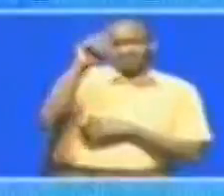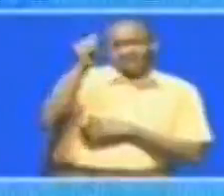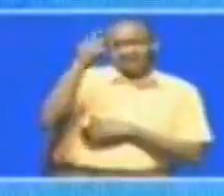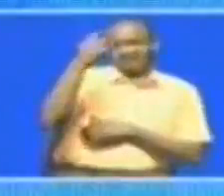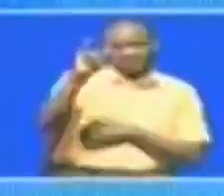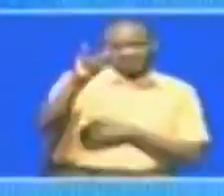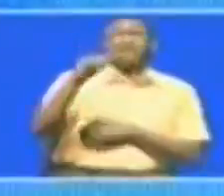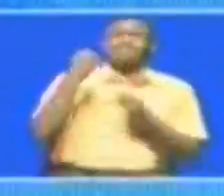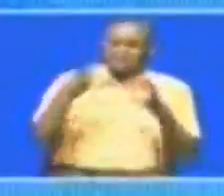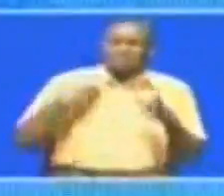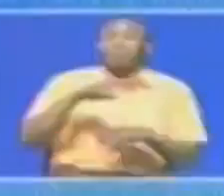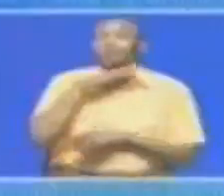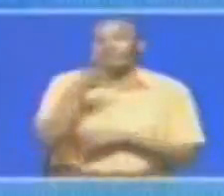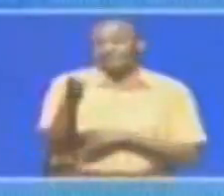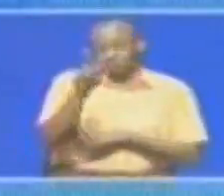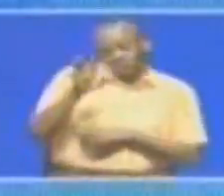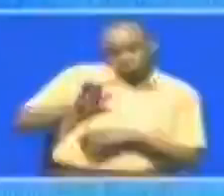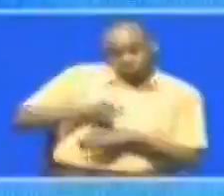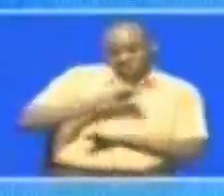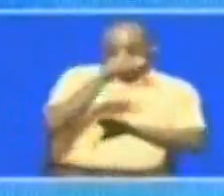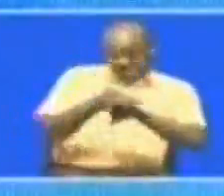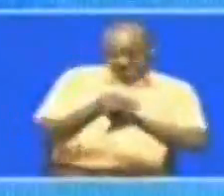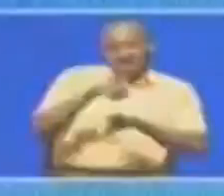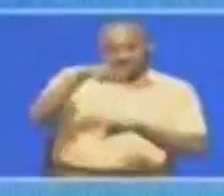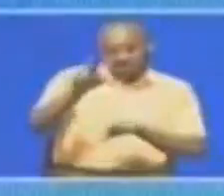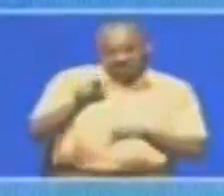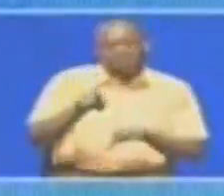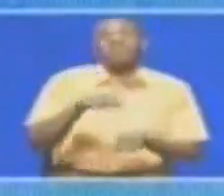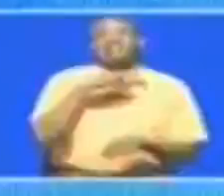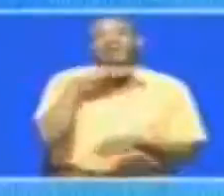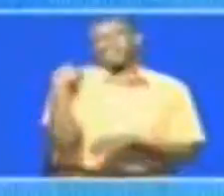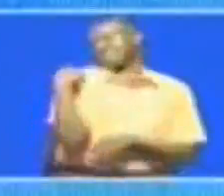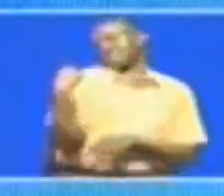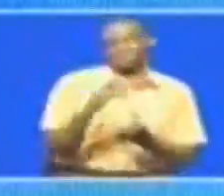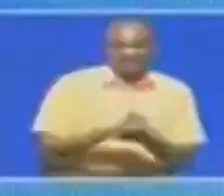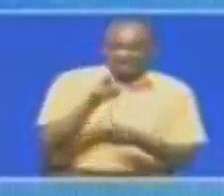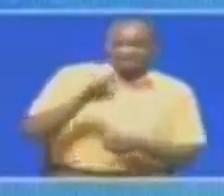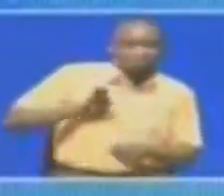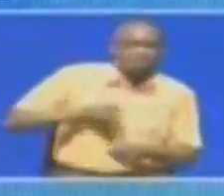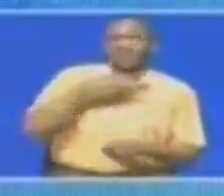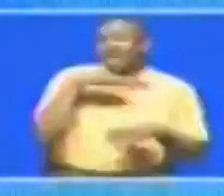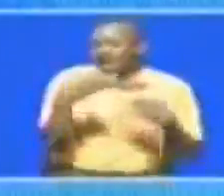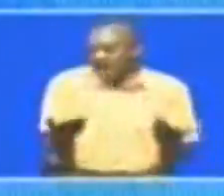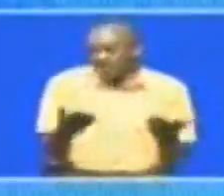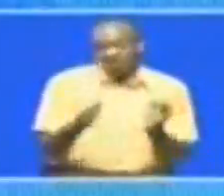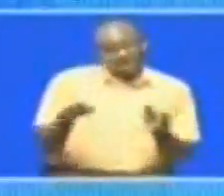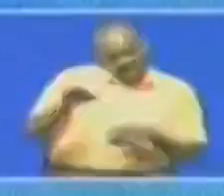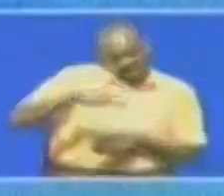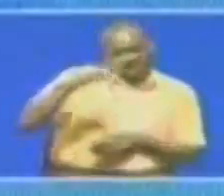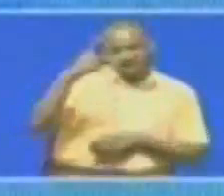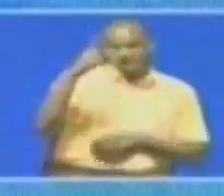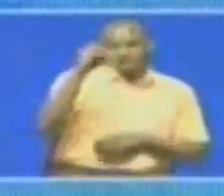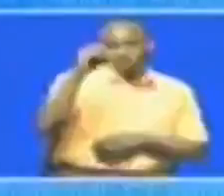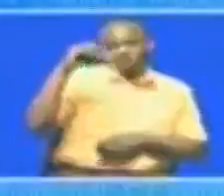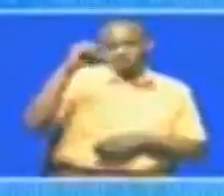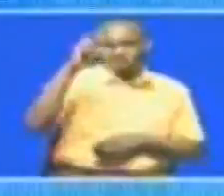kusababisha maafa, huku mwanamke mjamzito akiwa mwathiriwa wa punde zaidi. Mwanamke huyo alifariki katika eneo la Kongor, huku athari